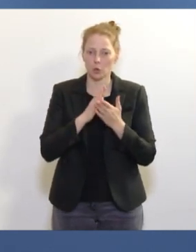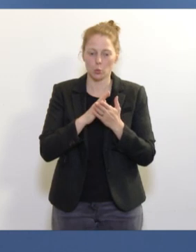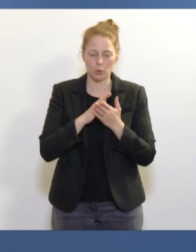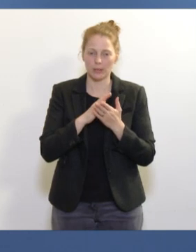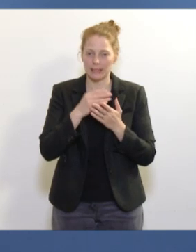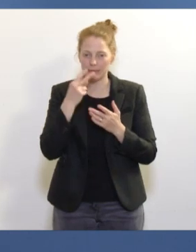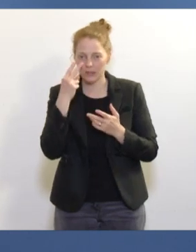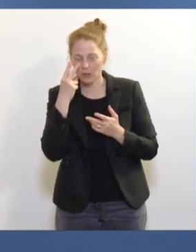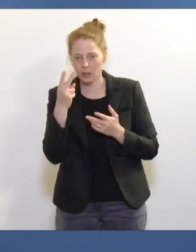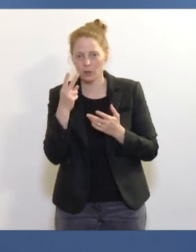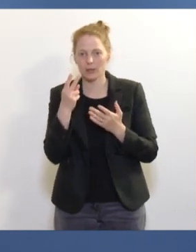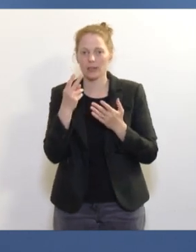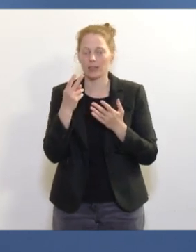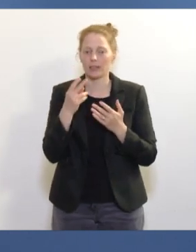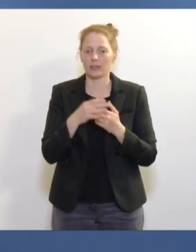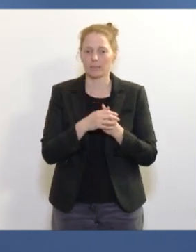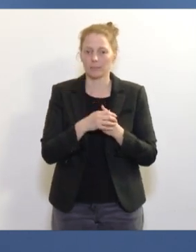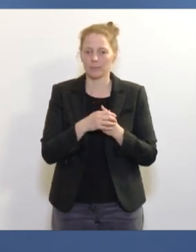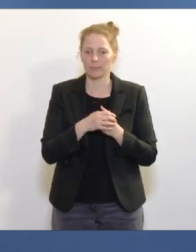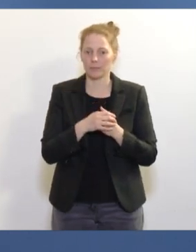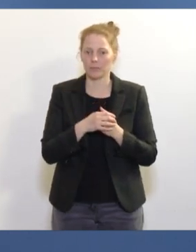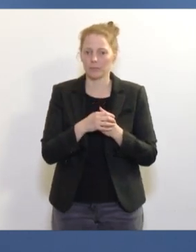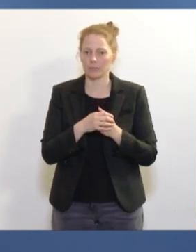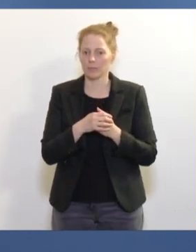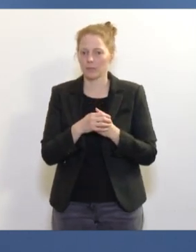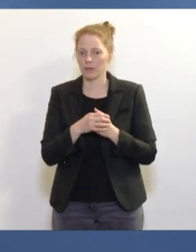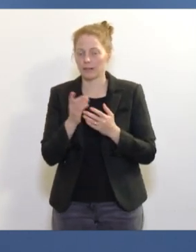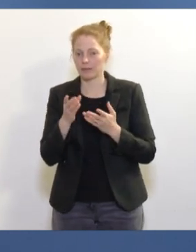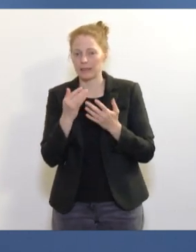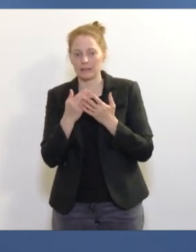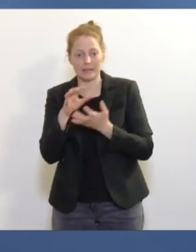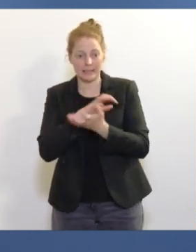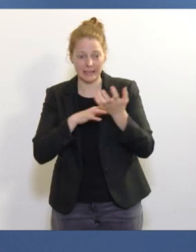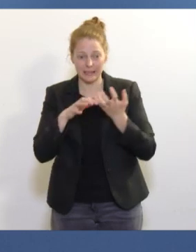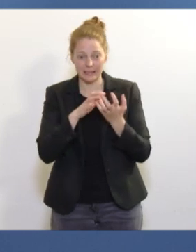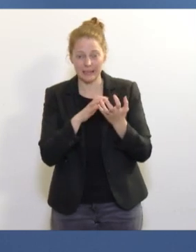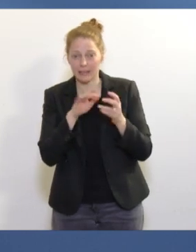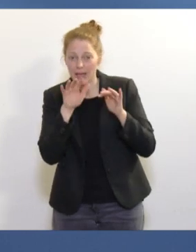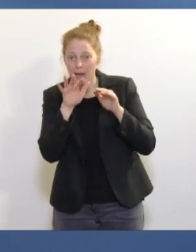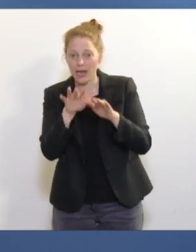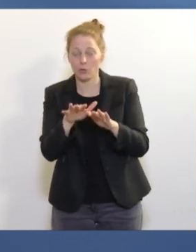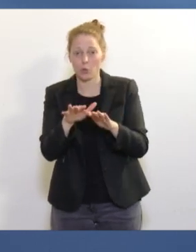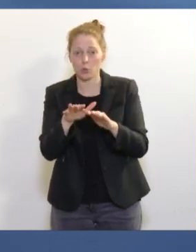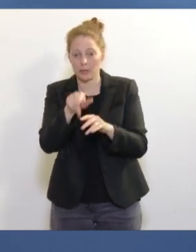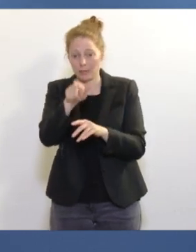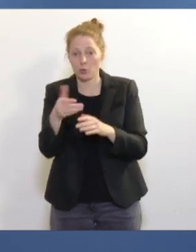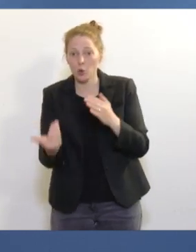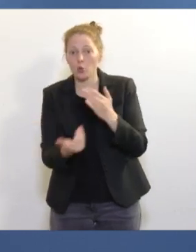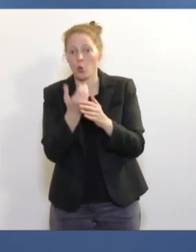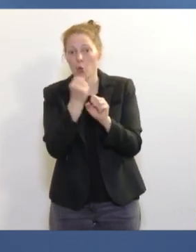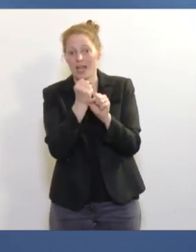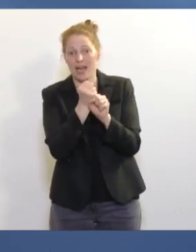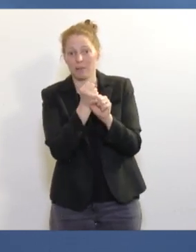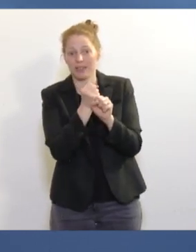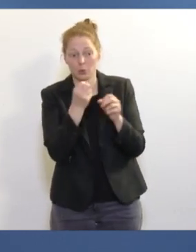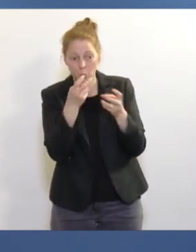Krise Auswirkungen auf die Zahl von den neuen Demandeurs d'Emploi hat? Nein, die habe ich im Moment noch nicht. Mit das ist eine